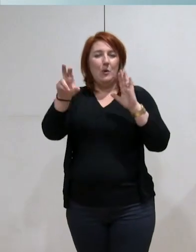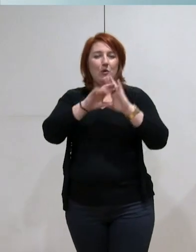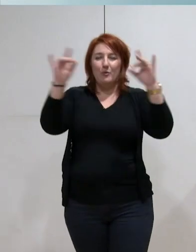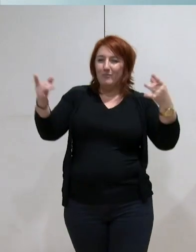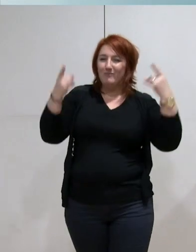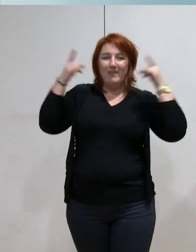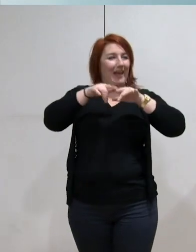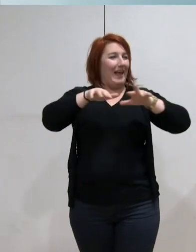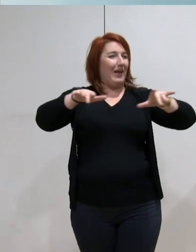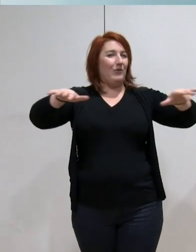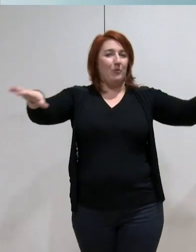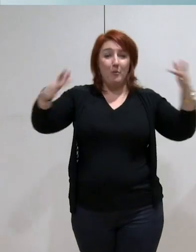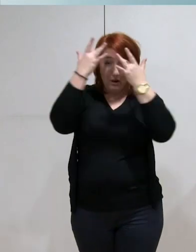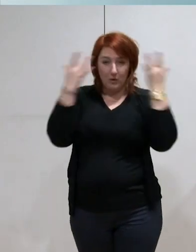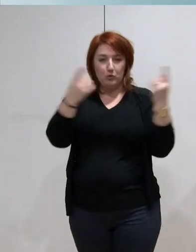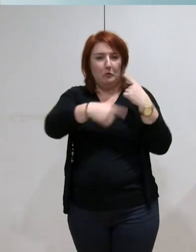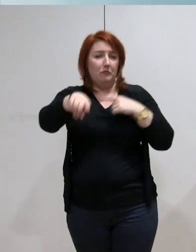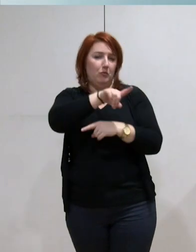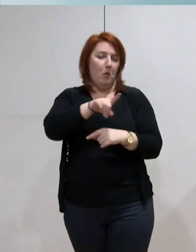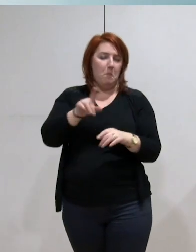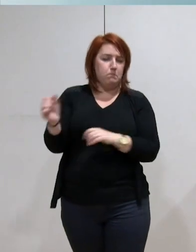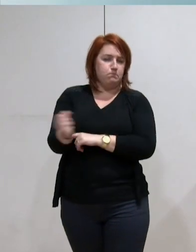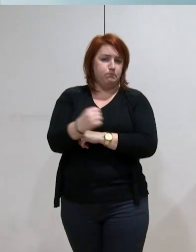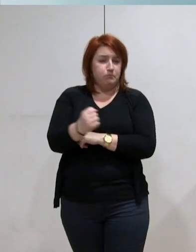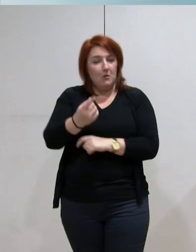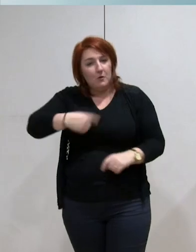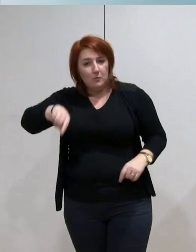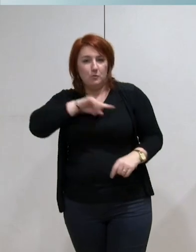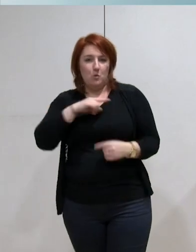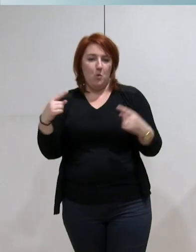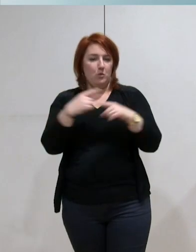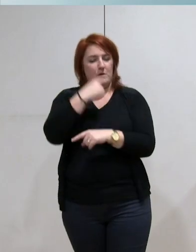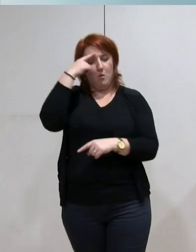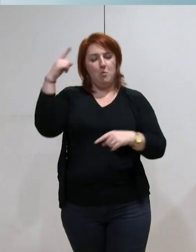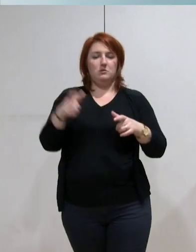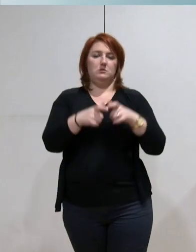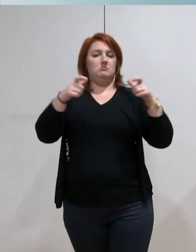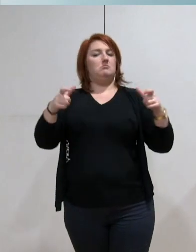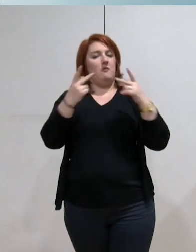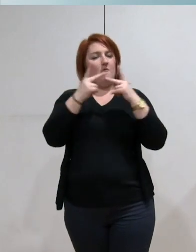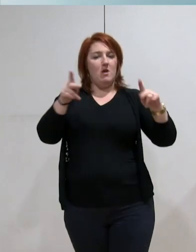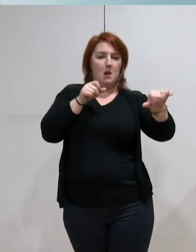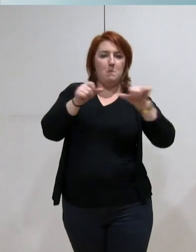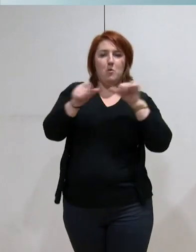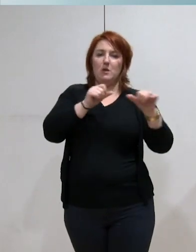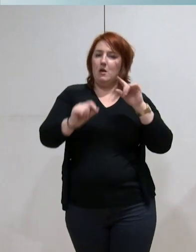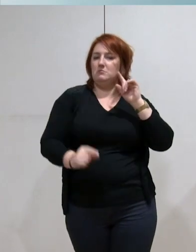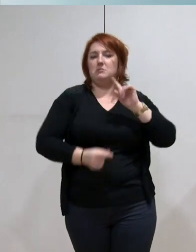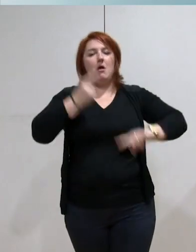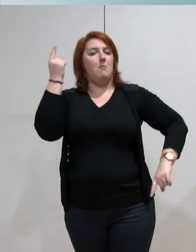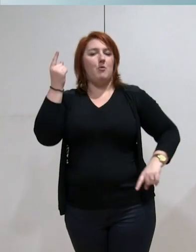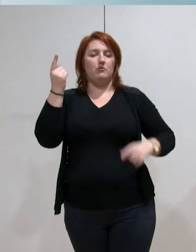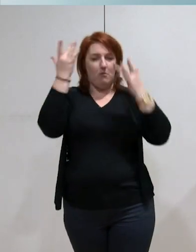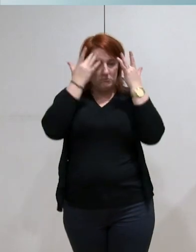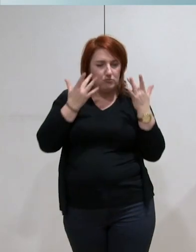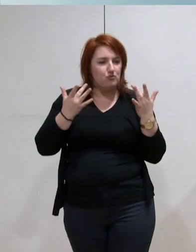être partagé par vous nous nous pensons qu'une métropole une grande métropole moderne se doit d'avoir